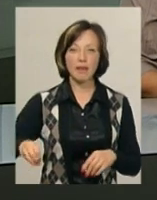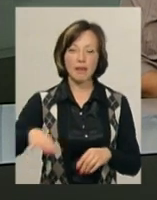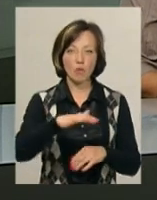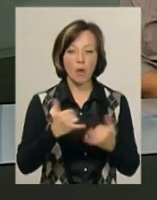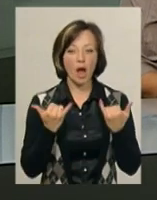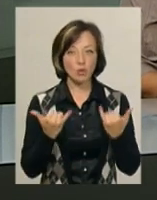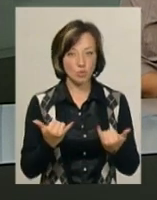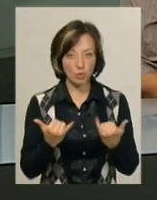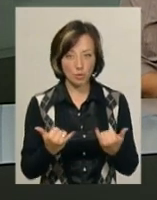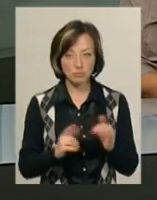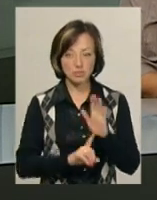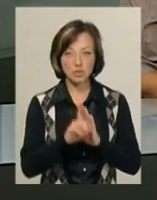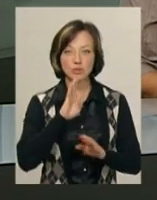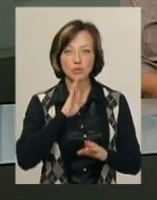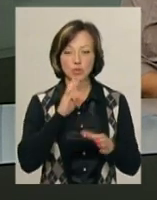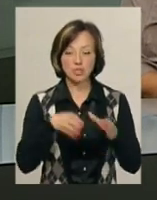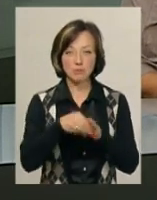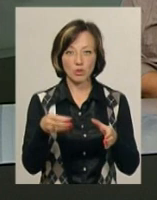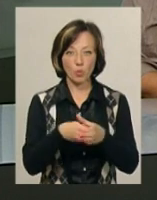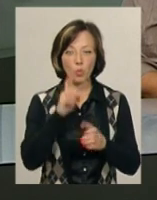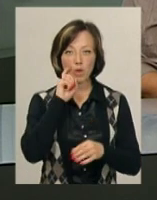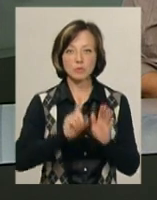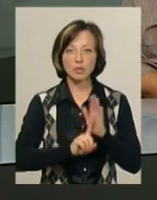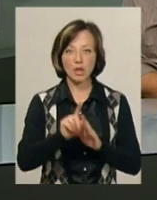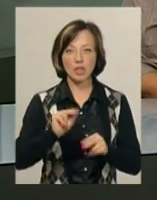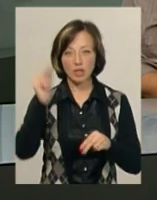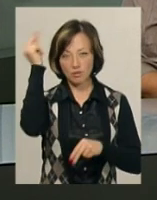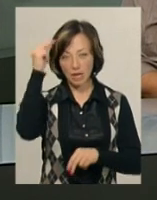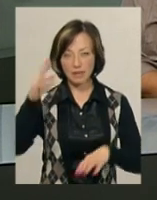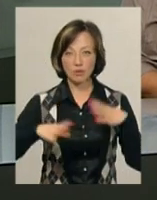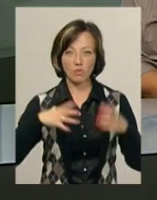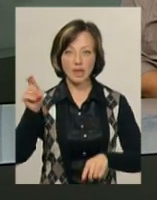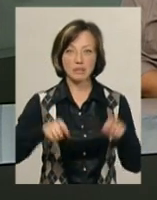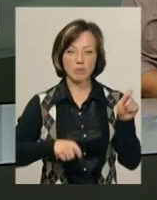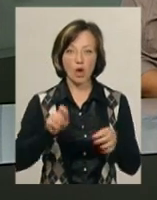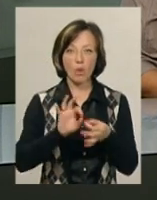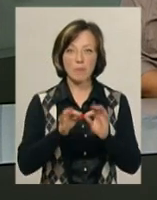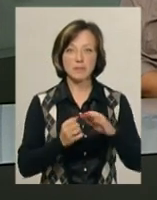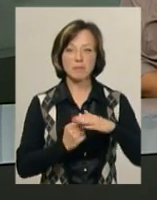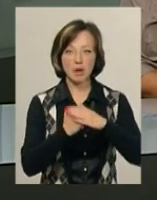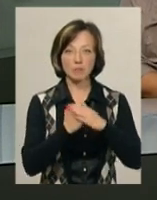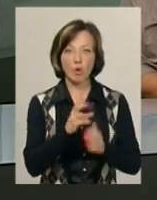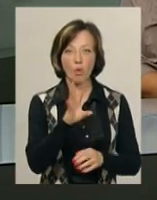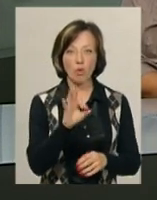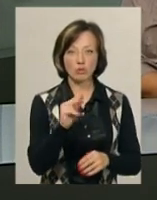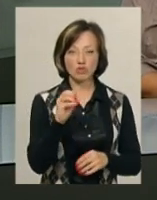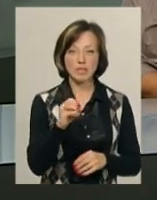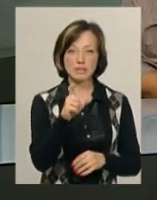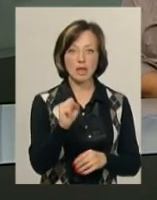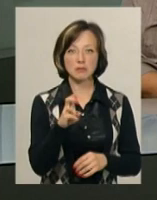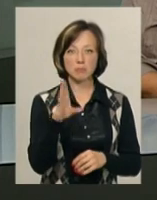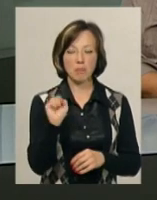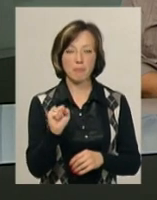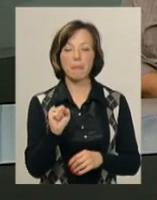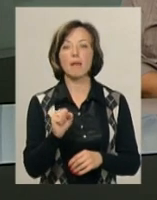тренер Олександр Мігунов, жіноча збірна України розпочинає навчально-тренувальний збір на Олімпійській базі в Конча-Заспі. Готуватиметься вона